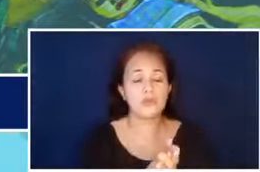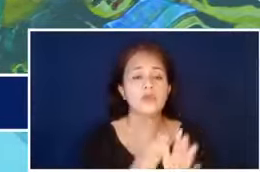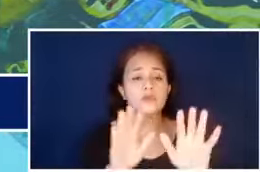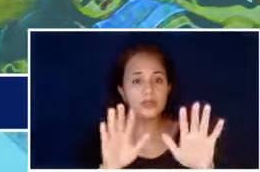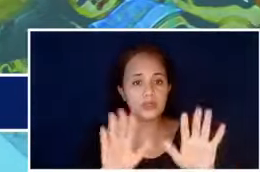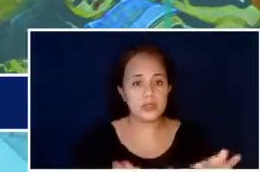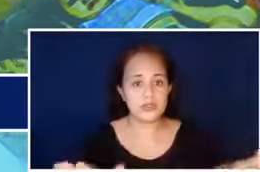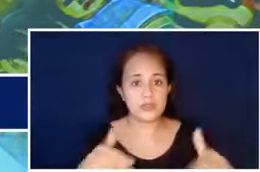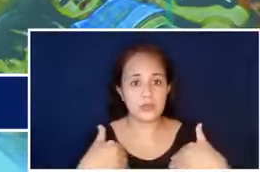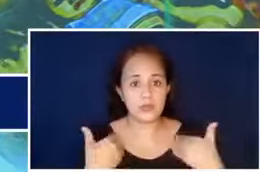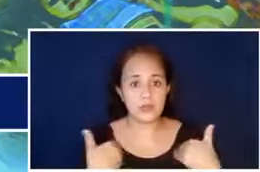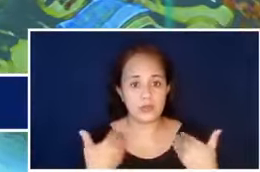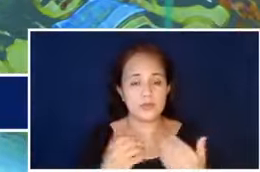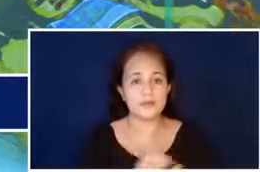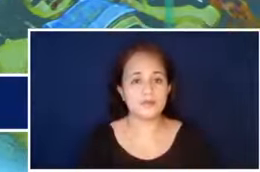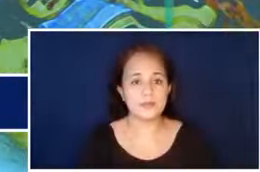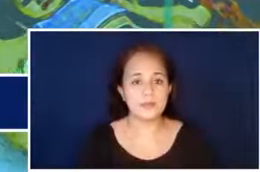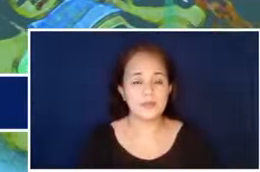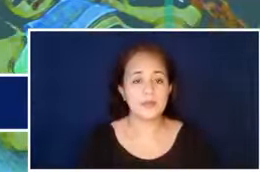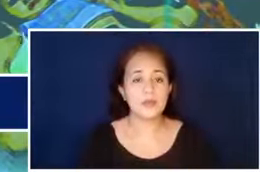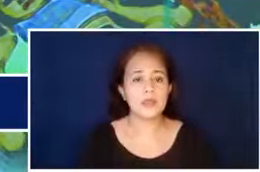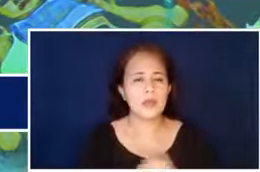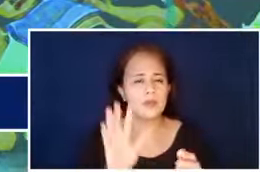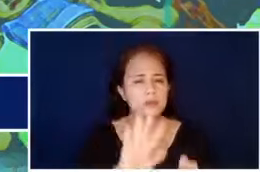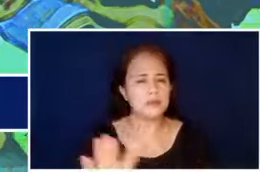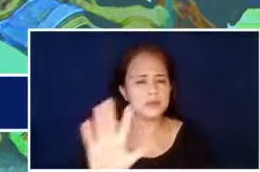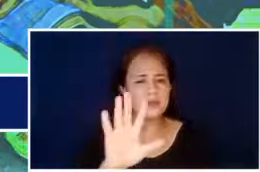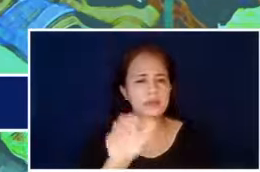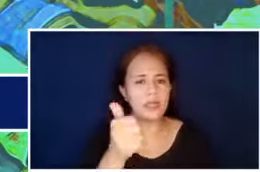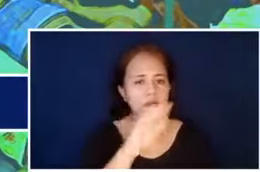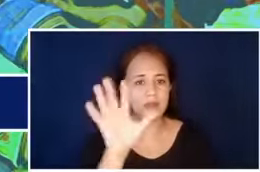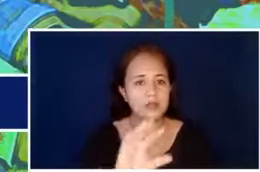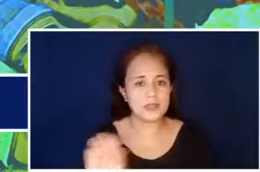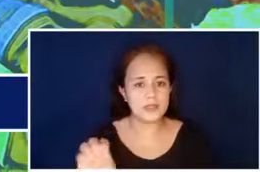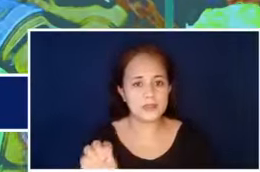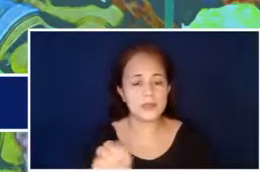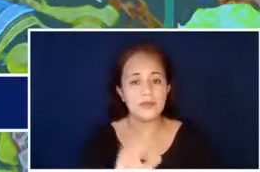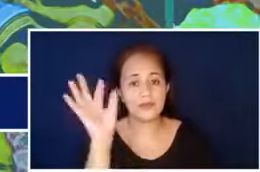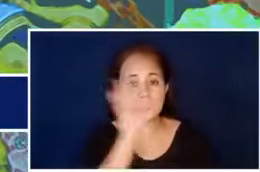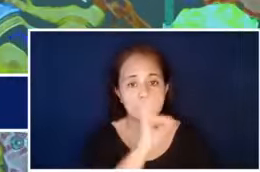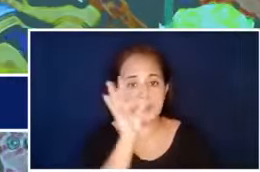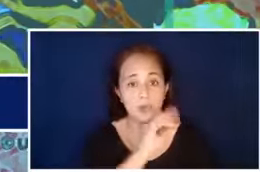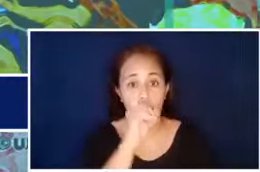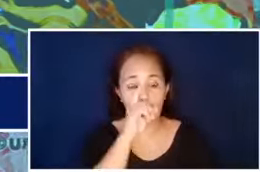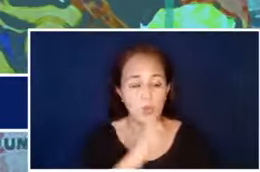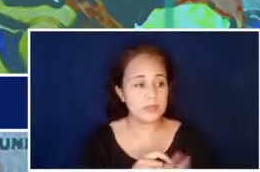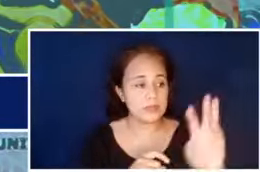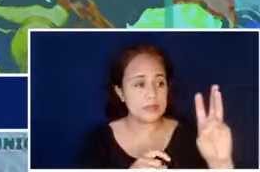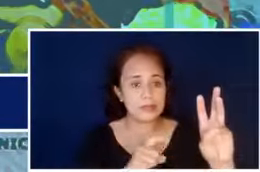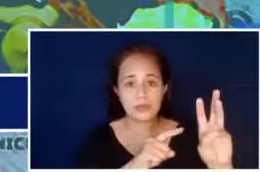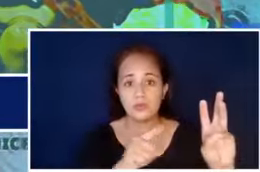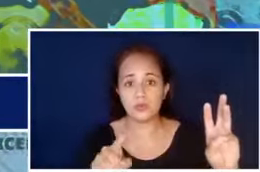youth. Aabot sa halos 10% ng mga Pilipino na may edad